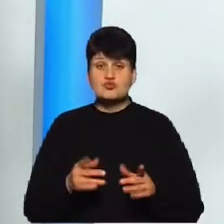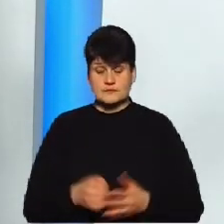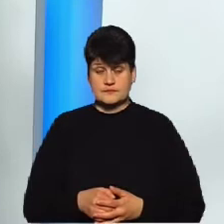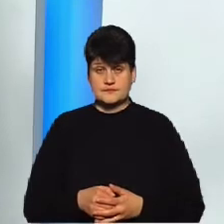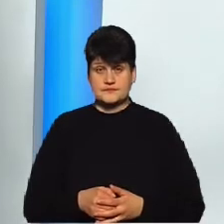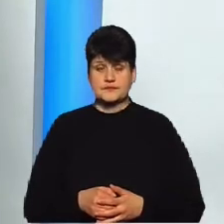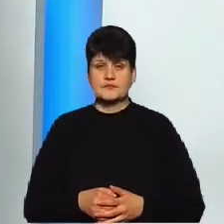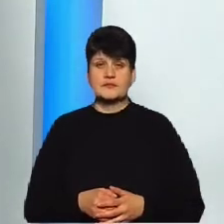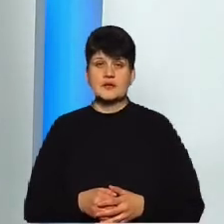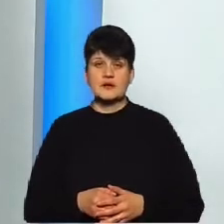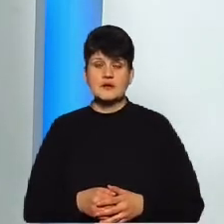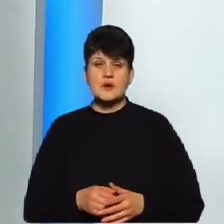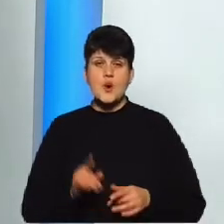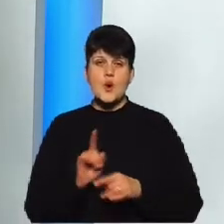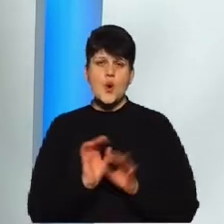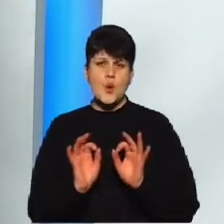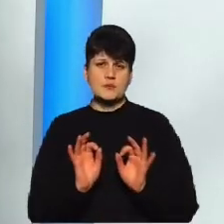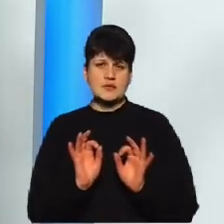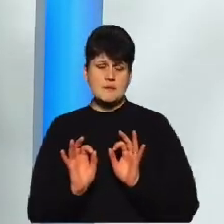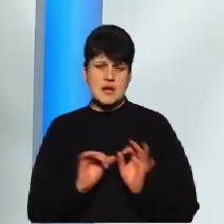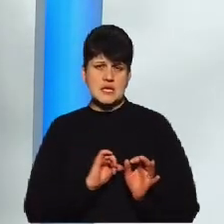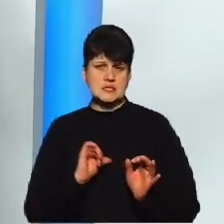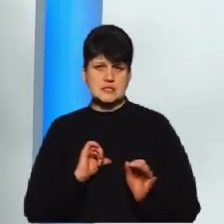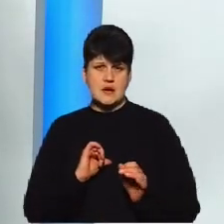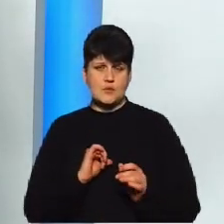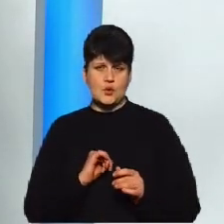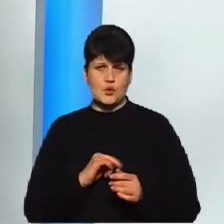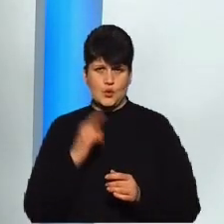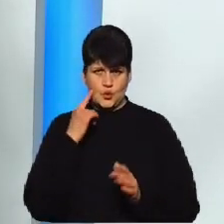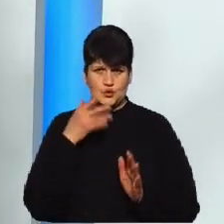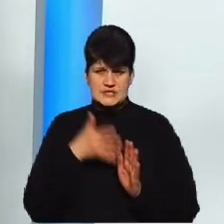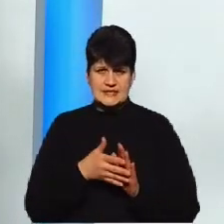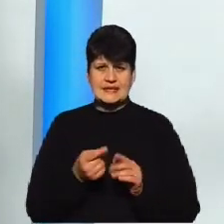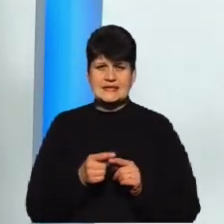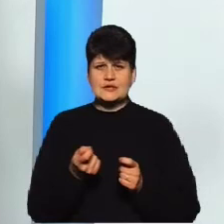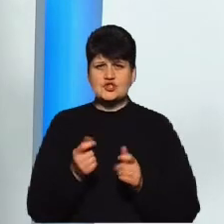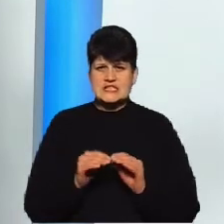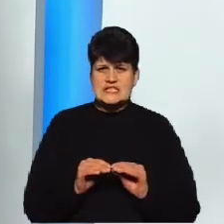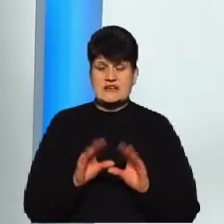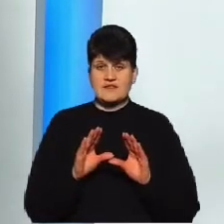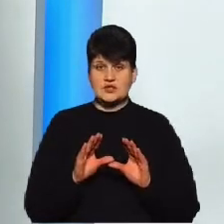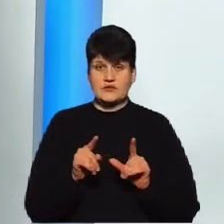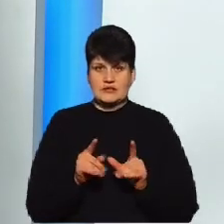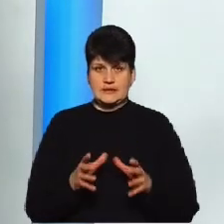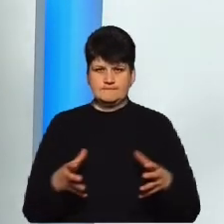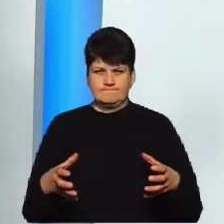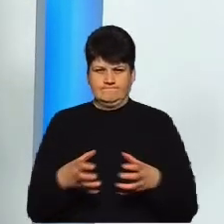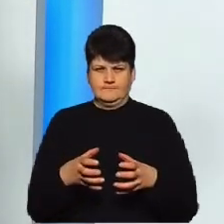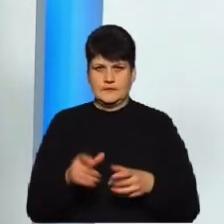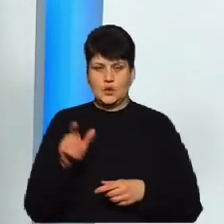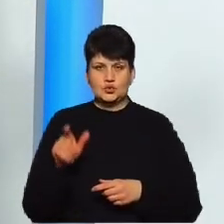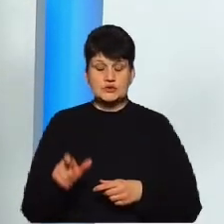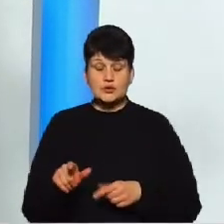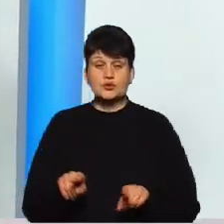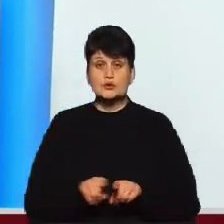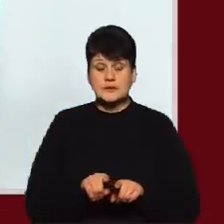от, оптимальна самооцінка – це дещо завищена самооцінка, вона мобілізує людину. Mm-hmm. Так само і